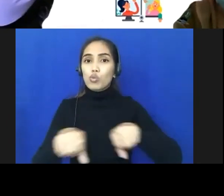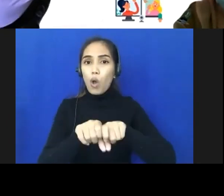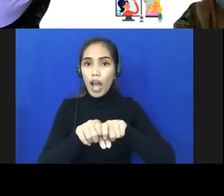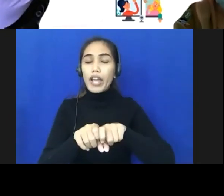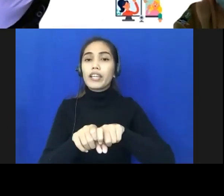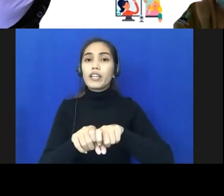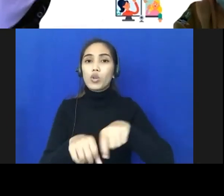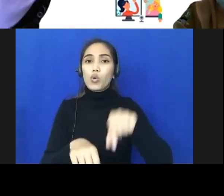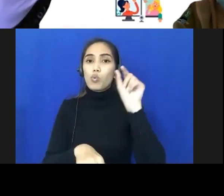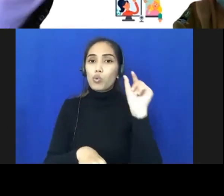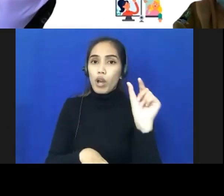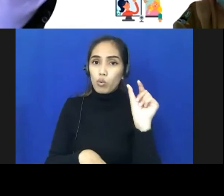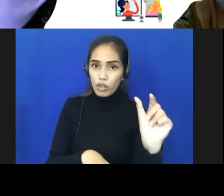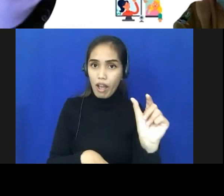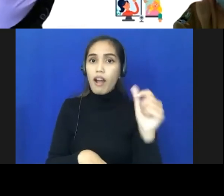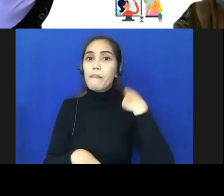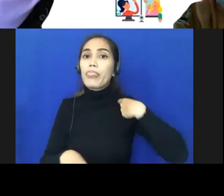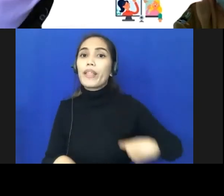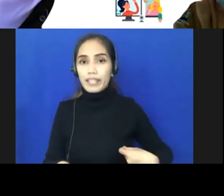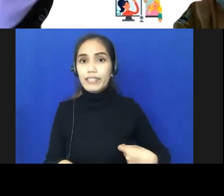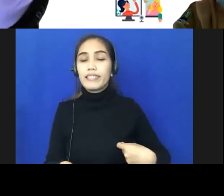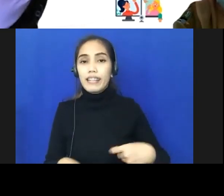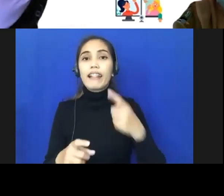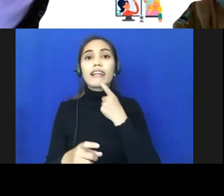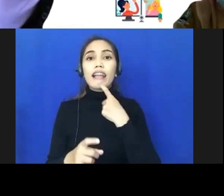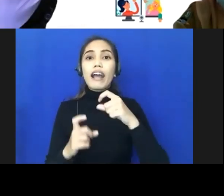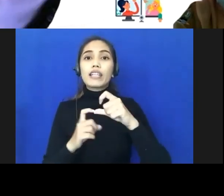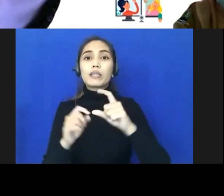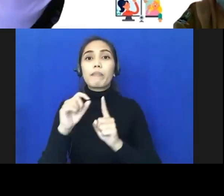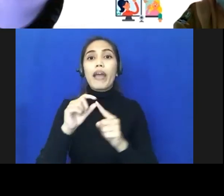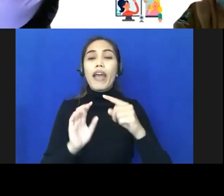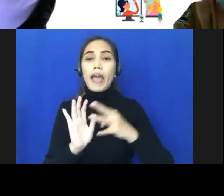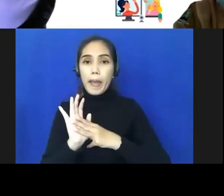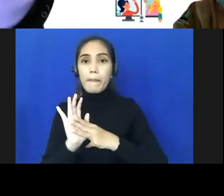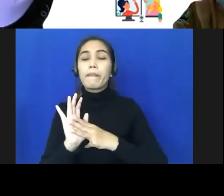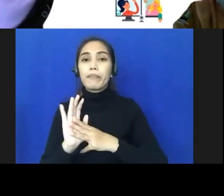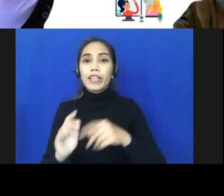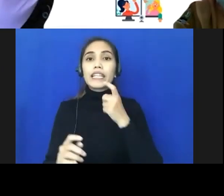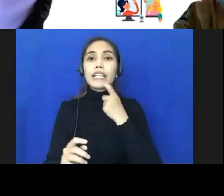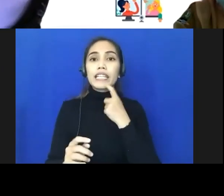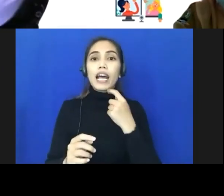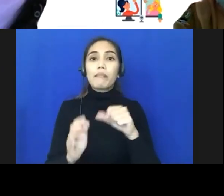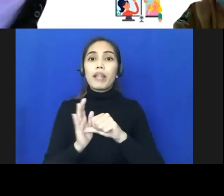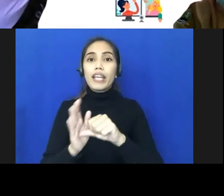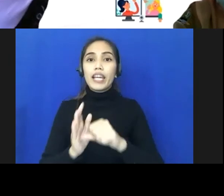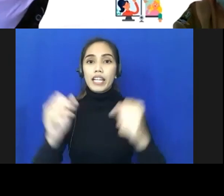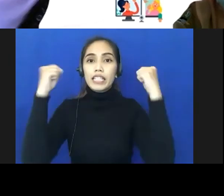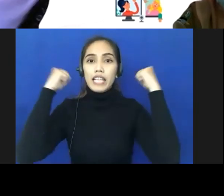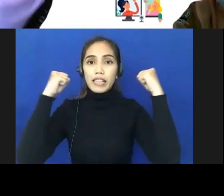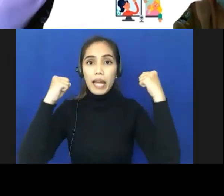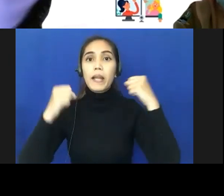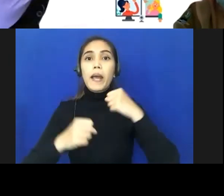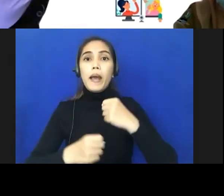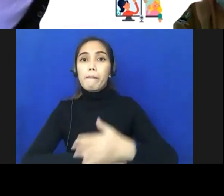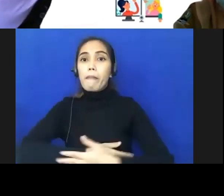di Permenkes tentang SPM dan Permenkes tentang kesehatan pelayanan balita. Itu